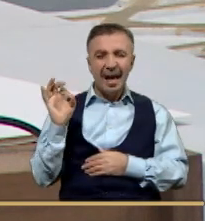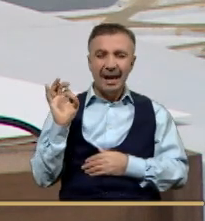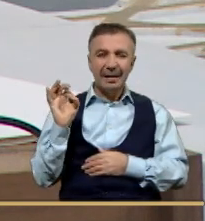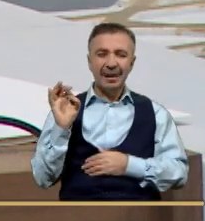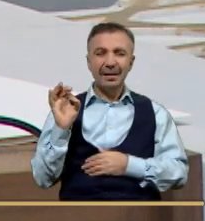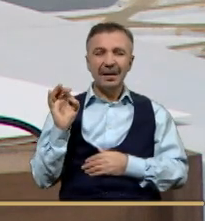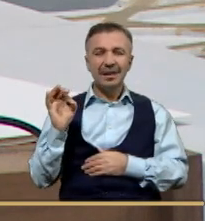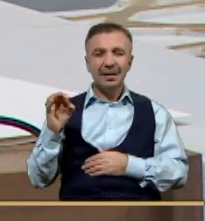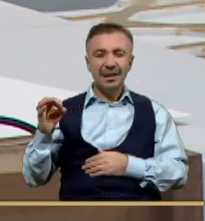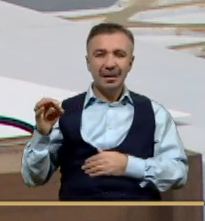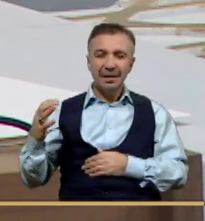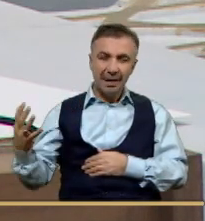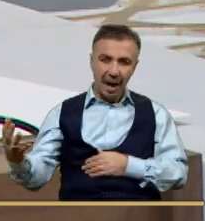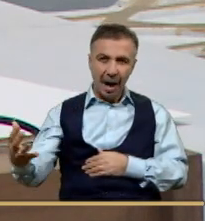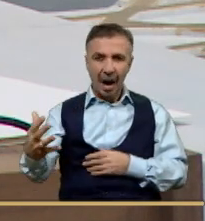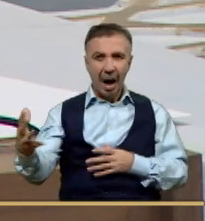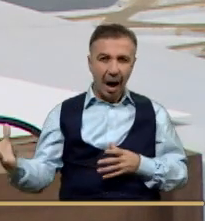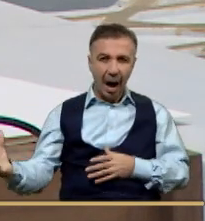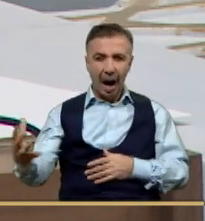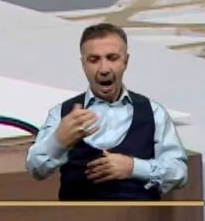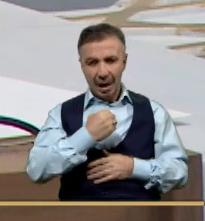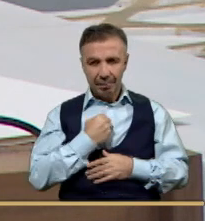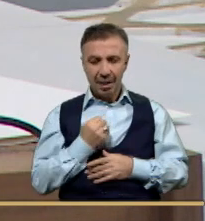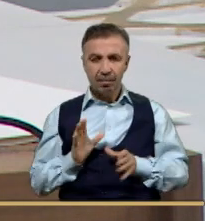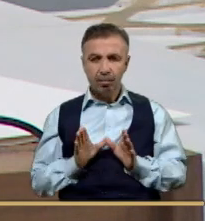geçirmek, en büyük amaç da